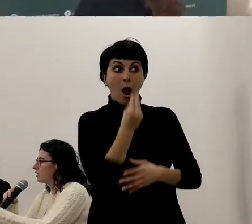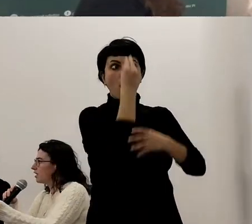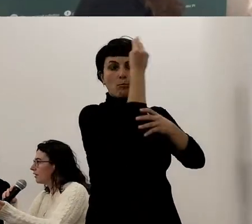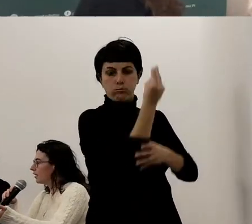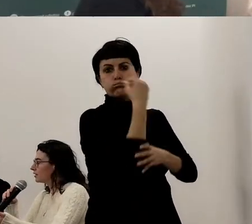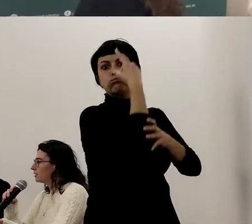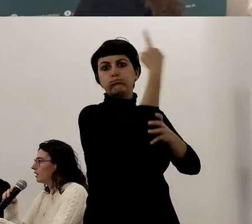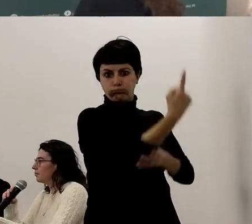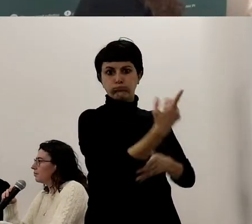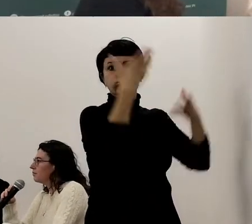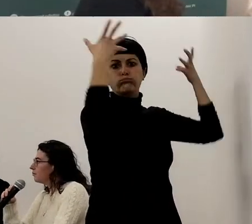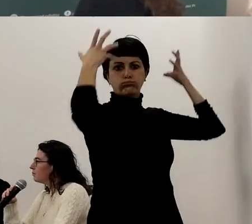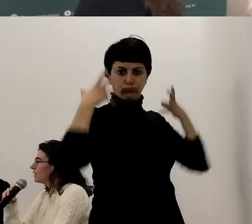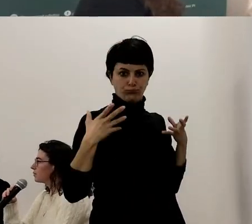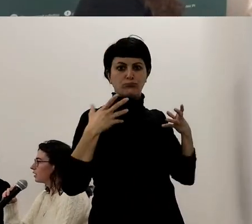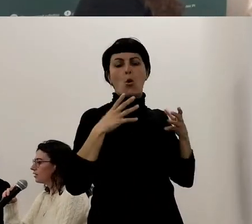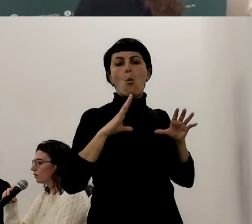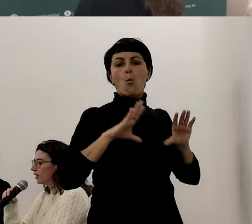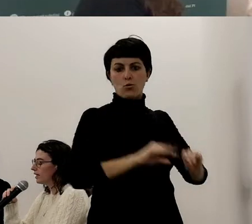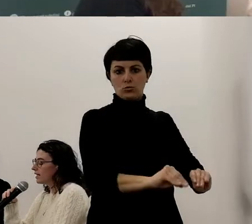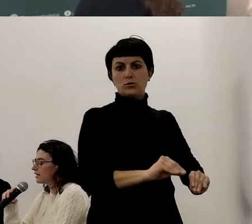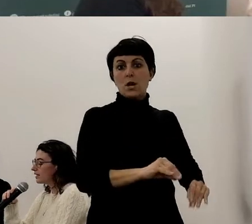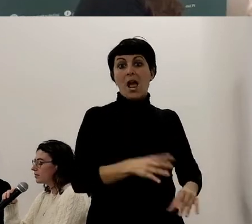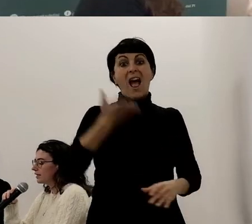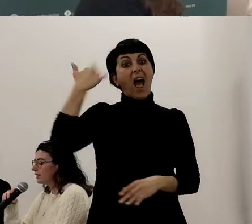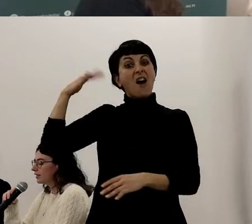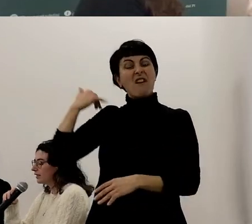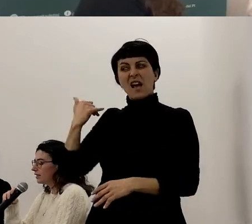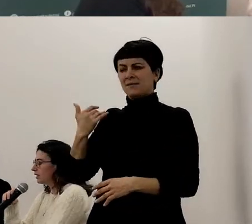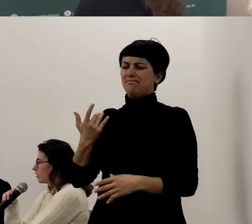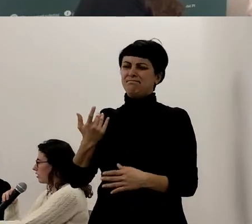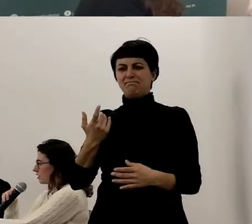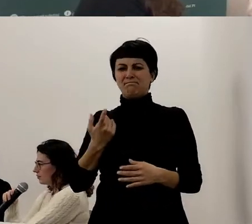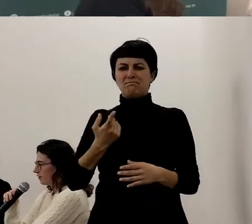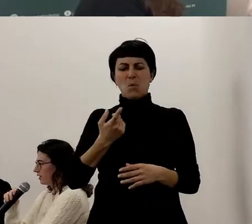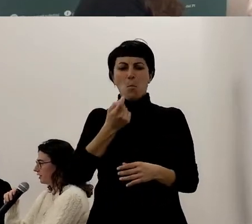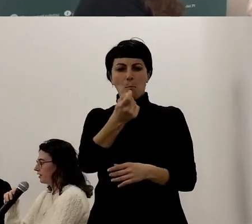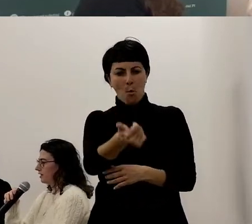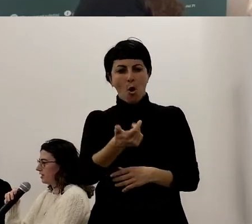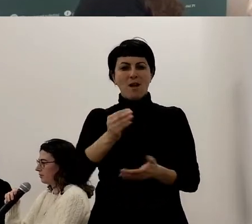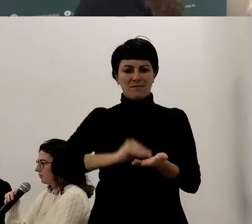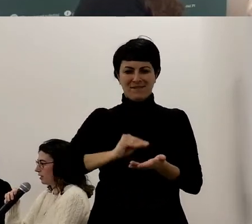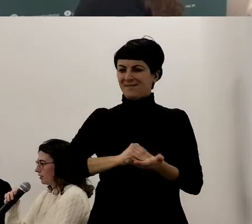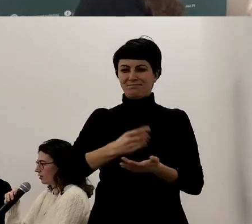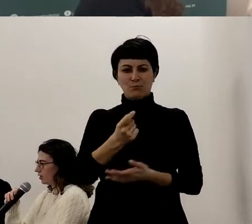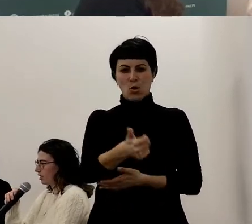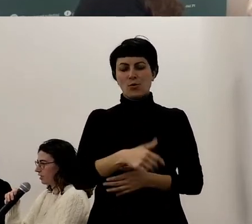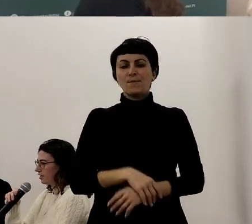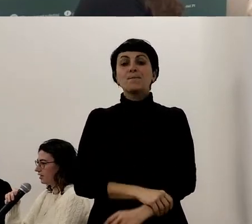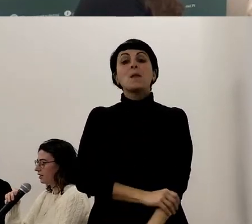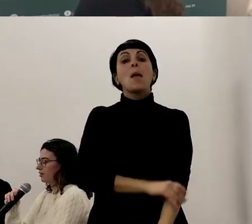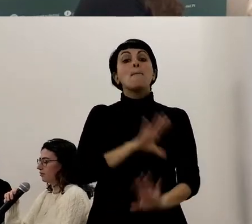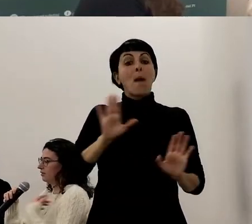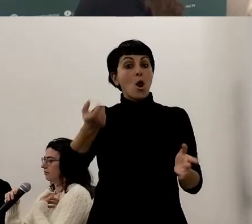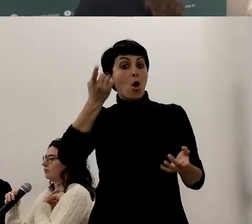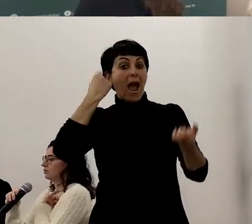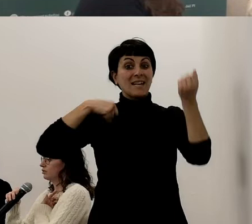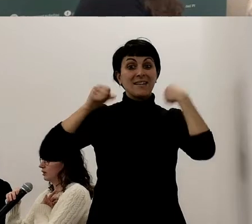que això potser abans era menys poc habitual. Sí que és veritat que en el nostre cas també fem activitats amb escoles